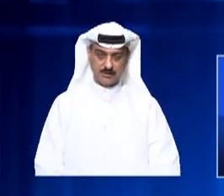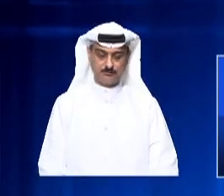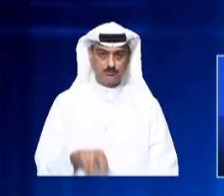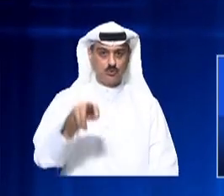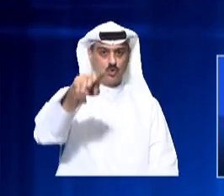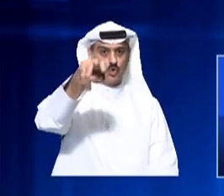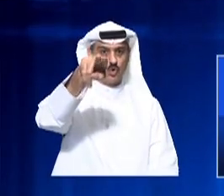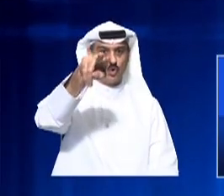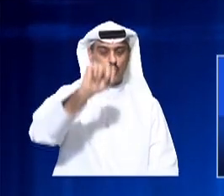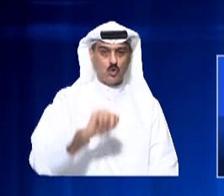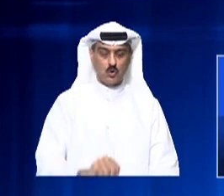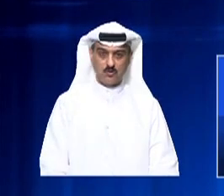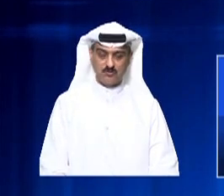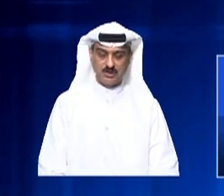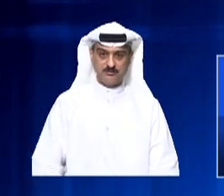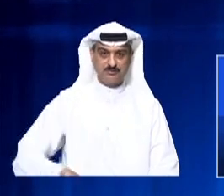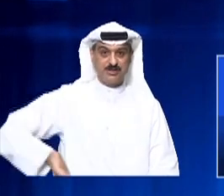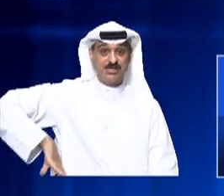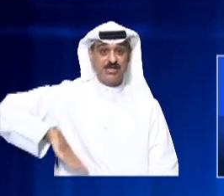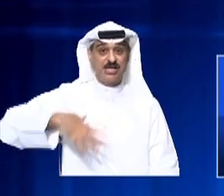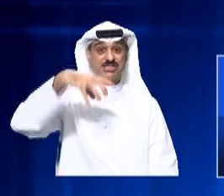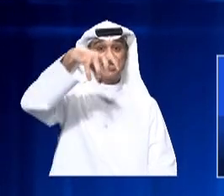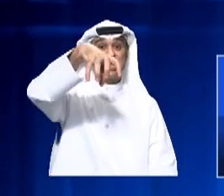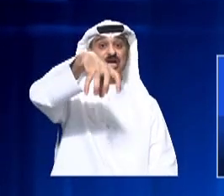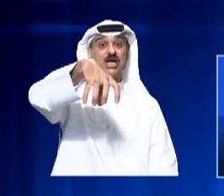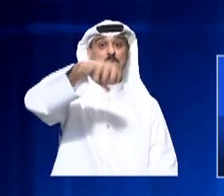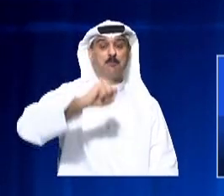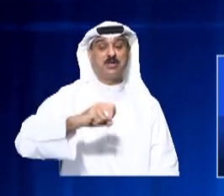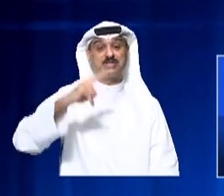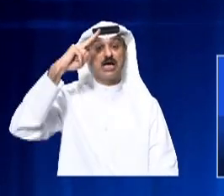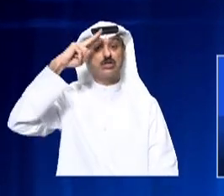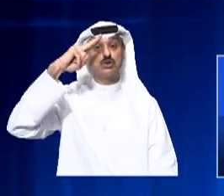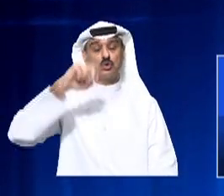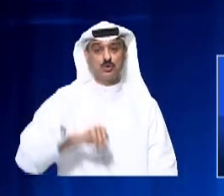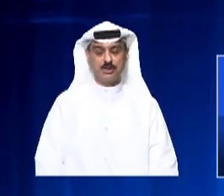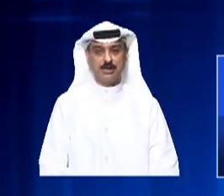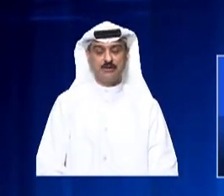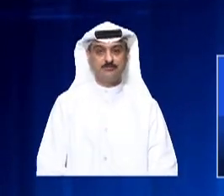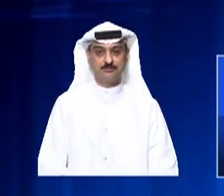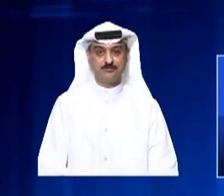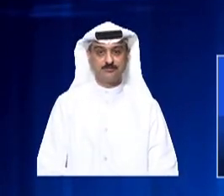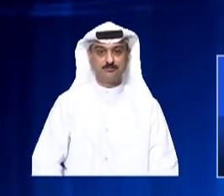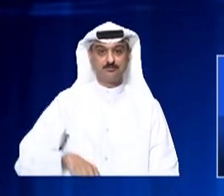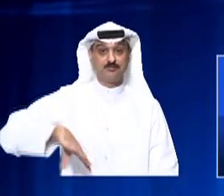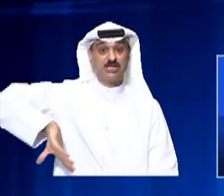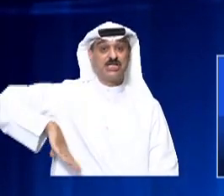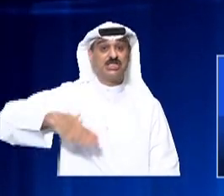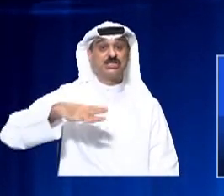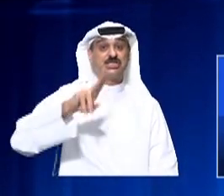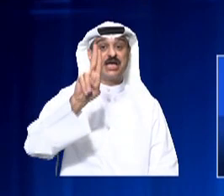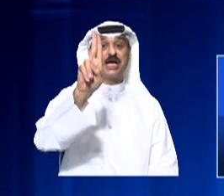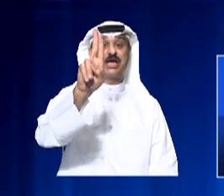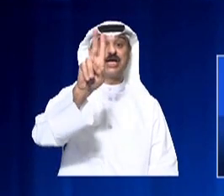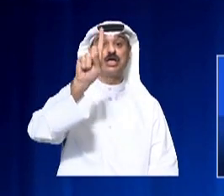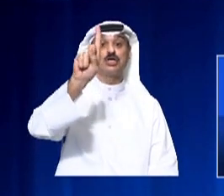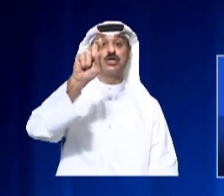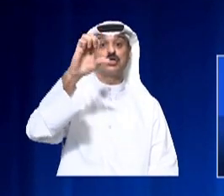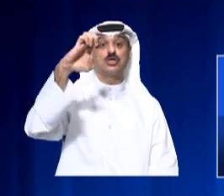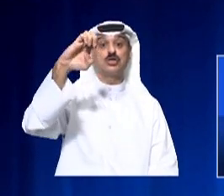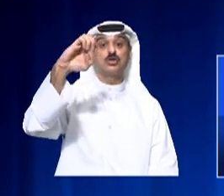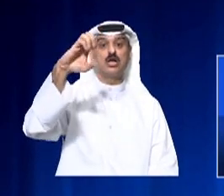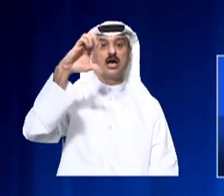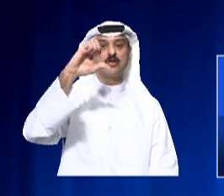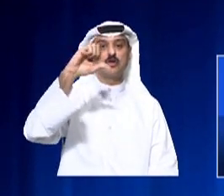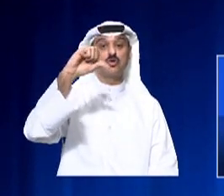صاحب السمو الملكي الأمير فهد بن سلطان بن عبد العزيز أمير منطقة تبوك بالمملكة العربية السعودية